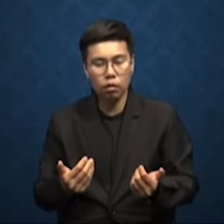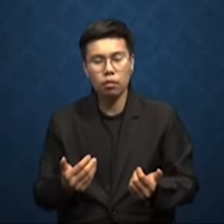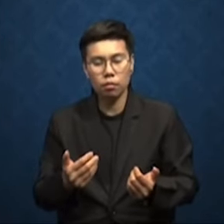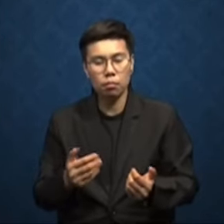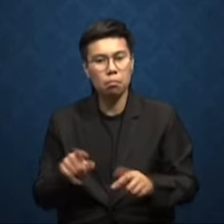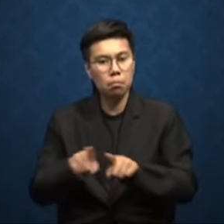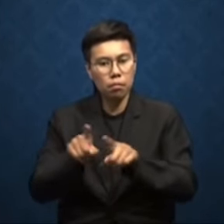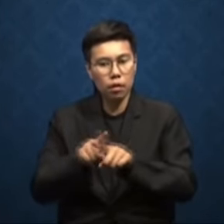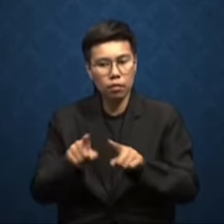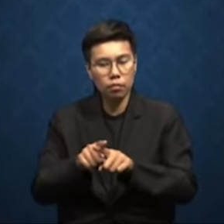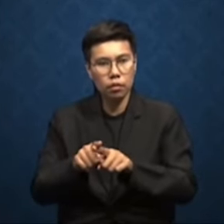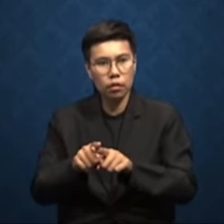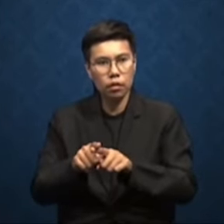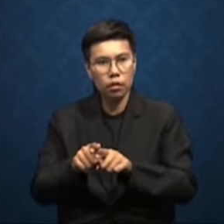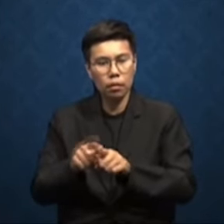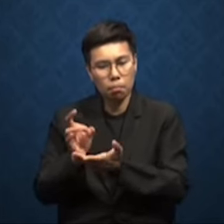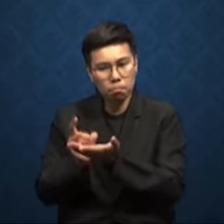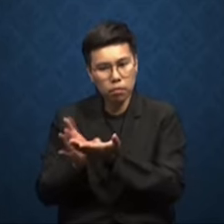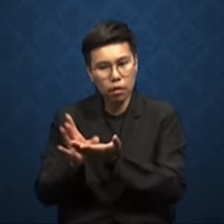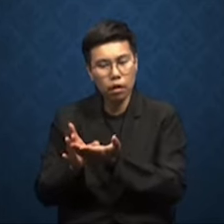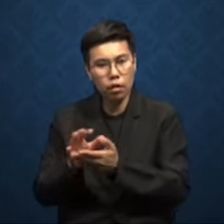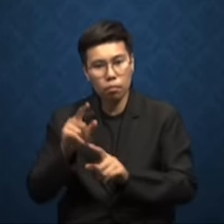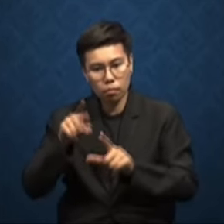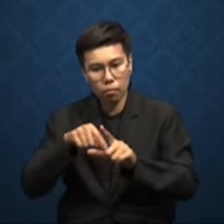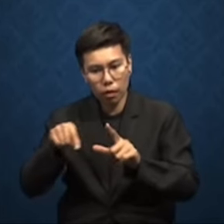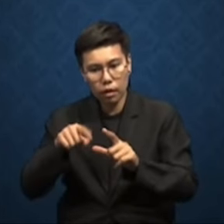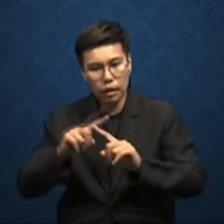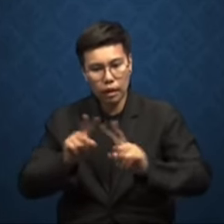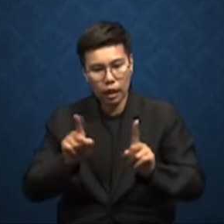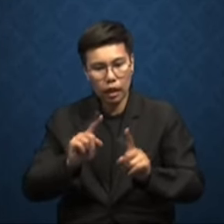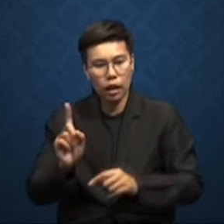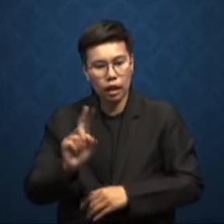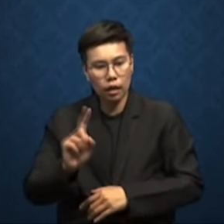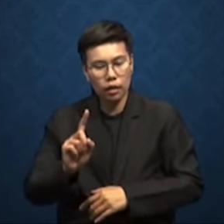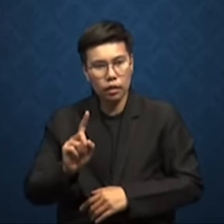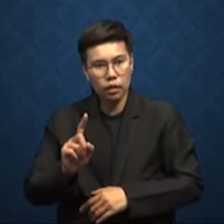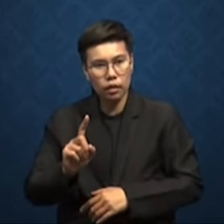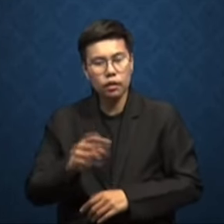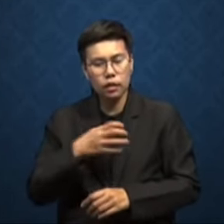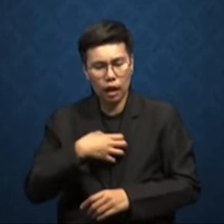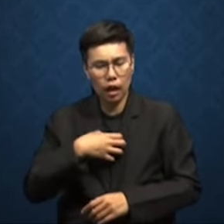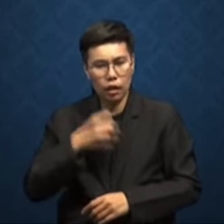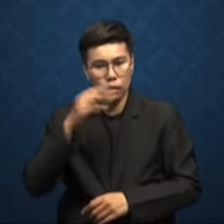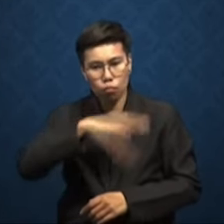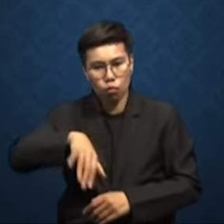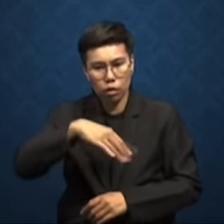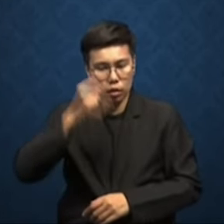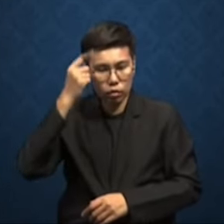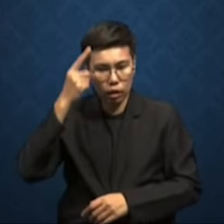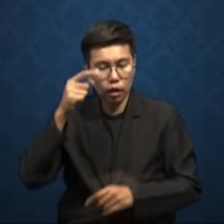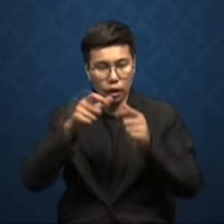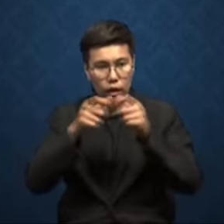ดด้อมส้มนะจริงๆแล้วต้องกราบเรียนนะเพื่อความเข้าใจที่ถูกต้องว่ารายงาน